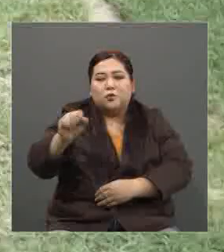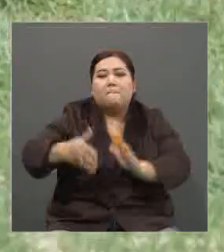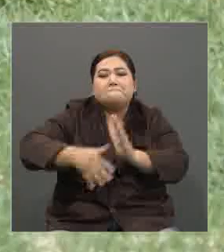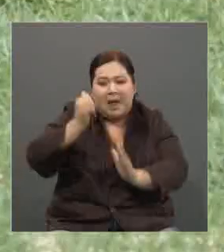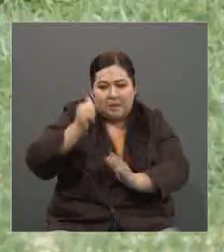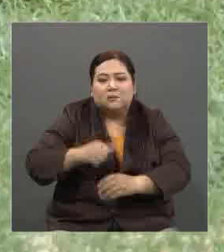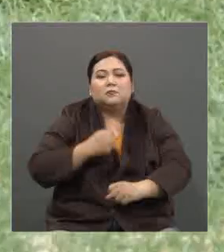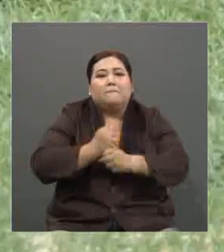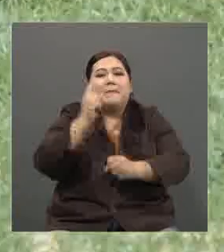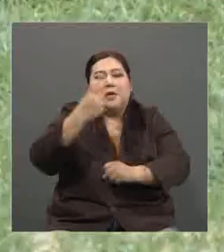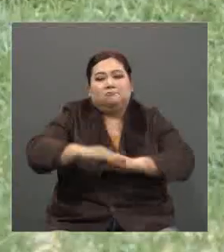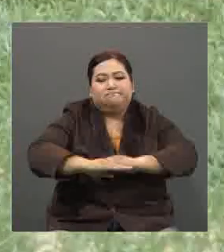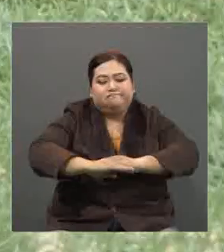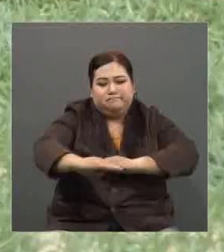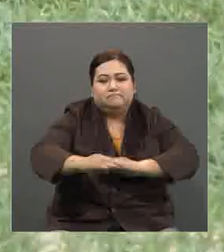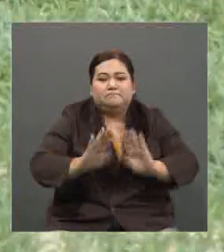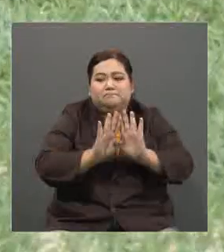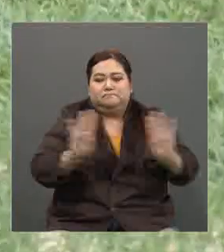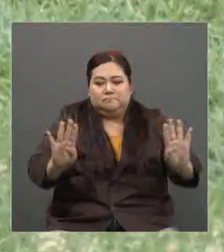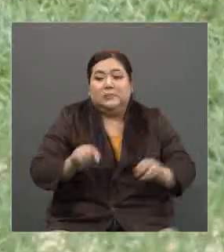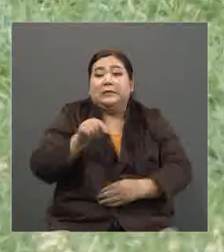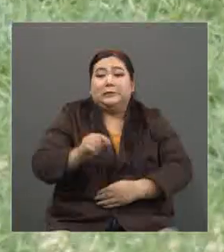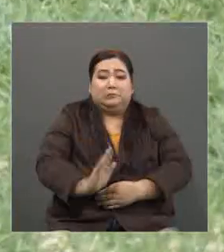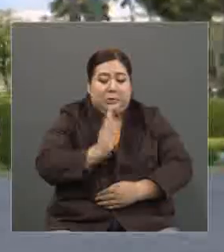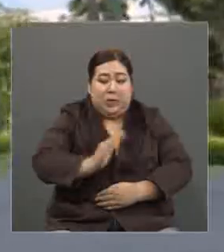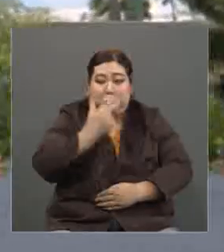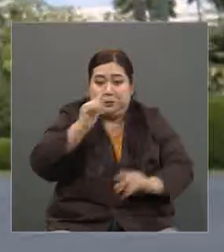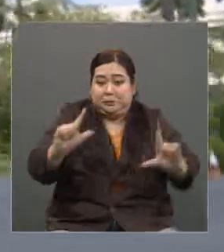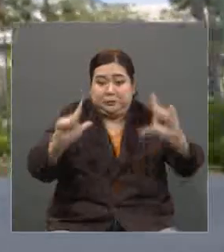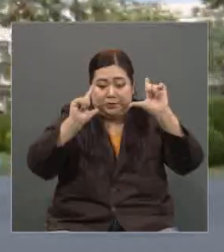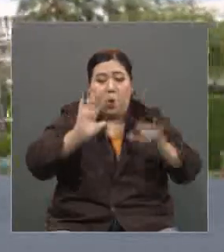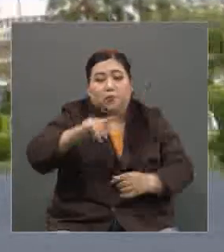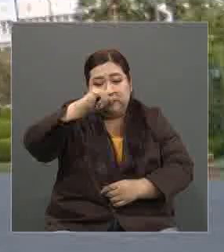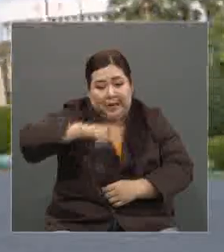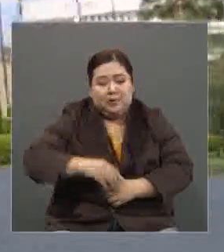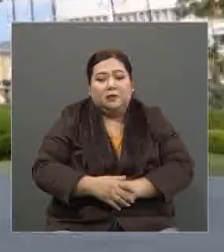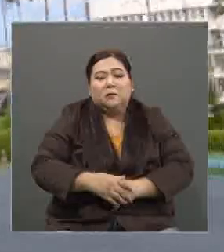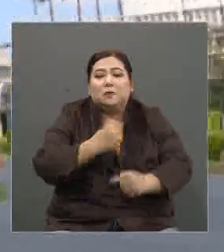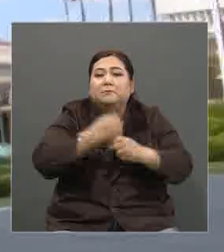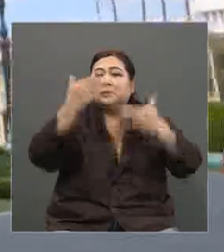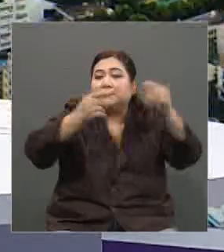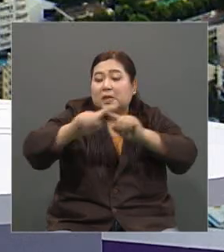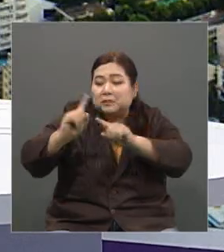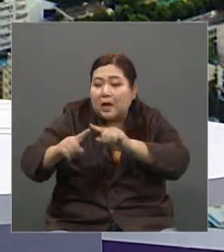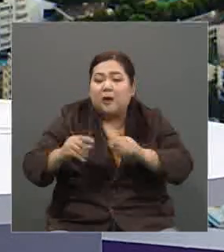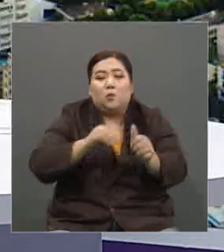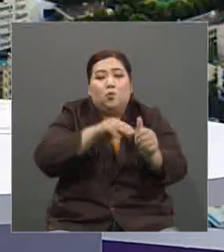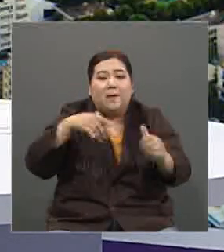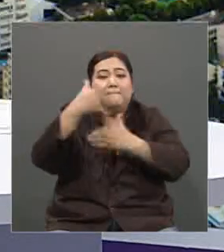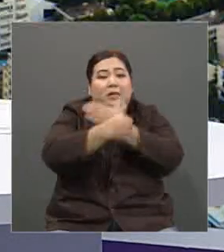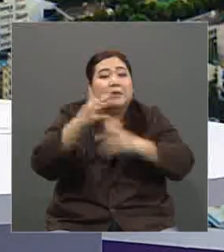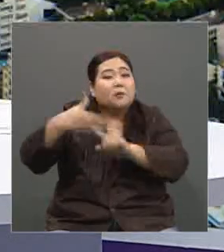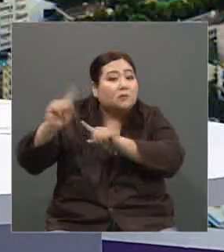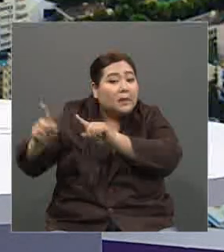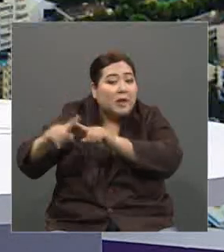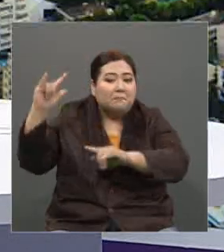ับคเปรัฐบาลเปนน่ะเป็ต ผู้ใช่ก็มีในโส่นของงานรฐพิธีก็ดีหอวาพูดนำตำประเทศเดินทางมากต้องมานี่แหละที่ท